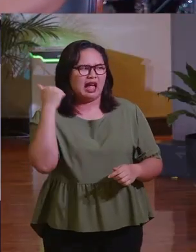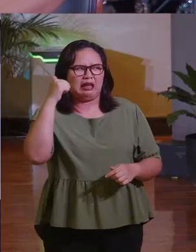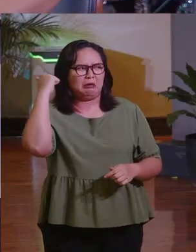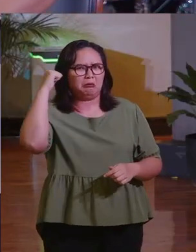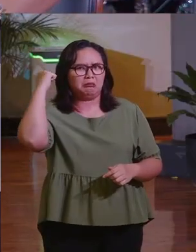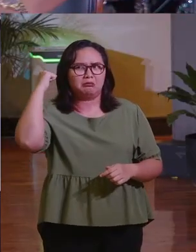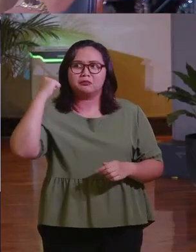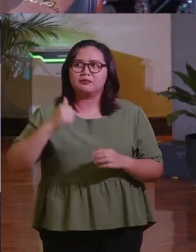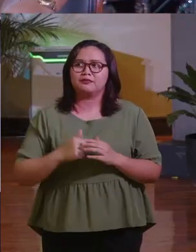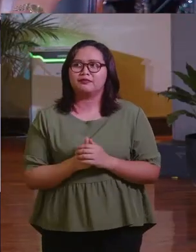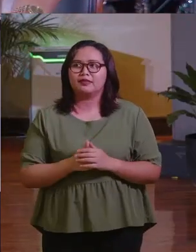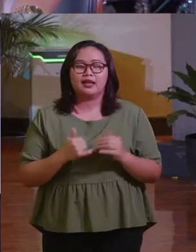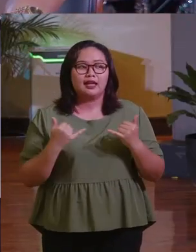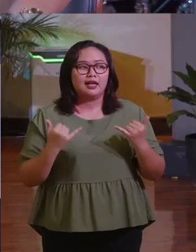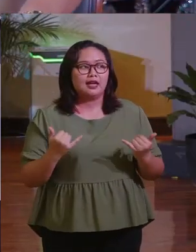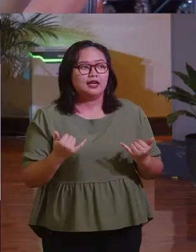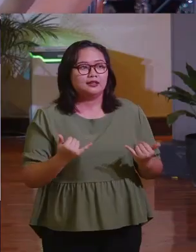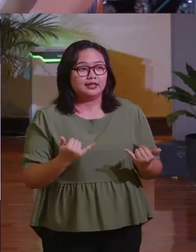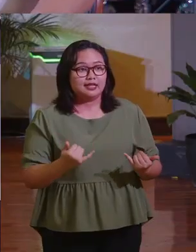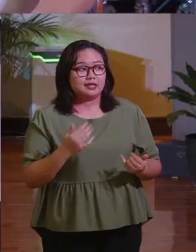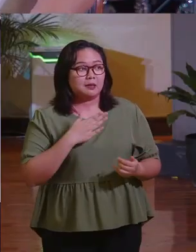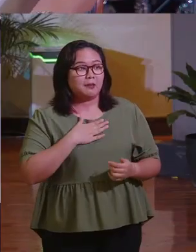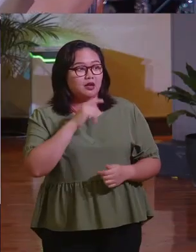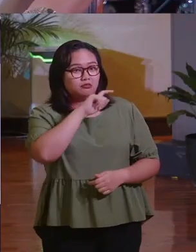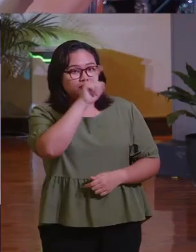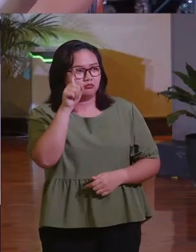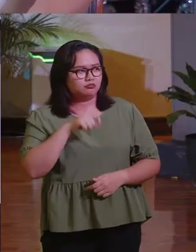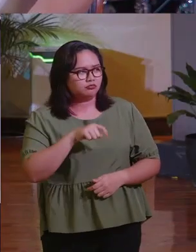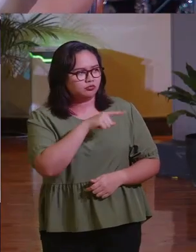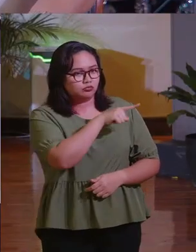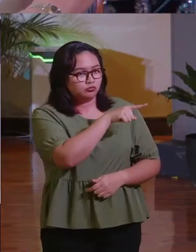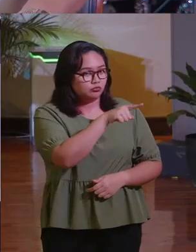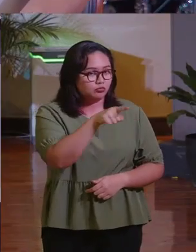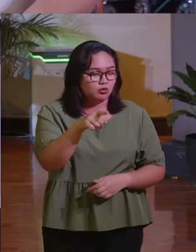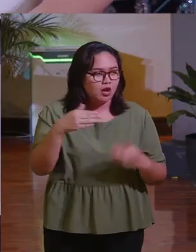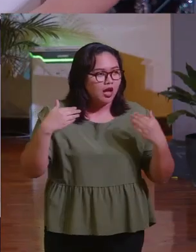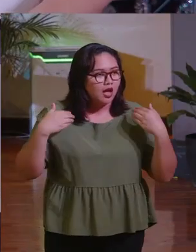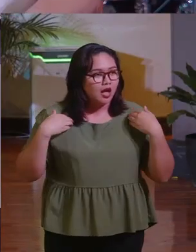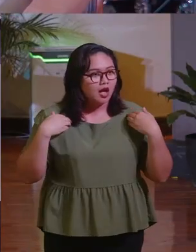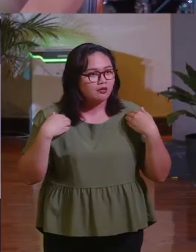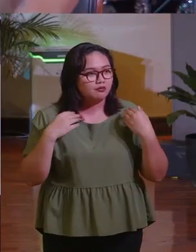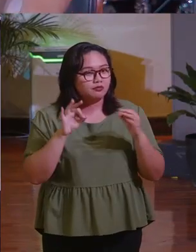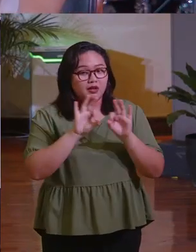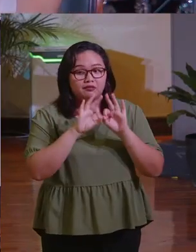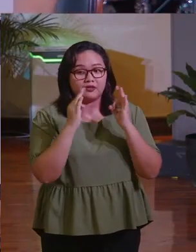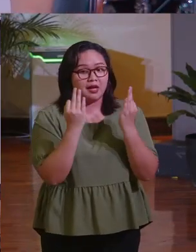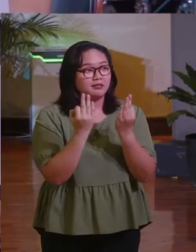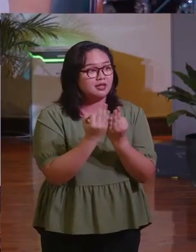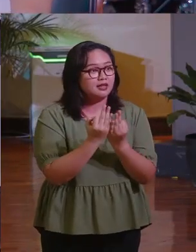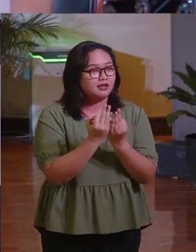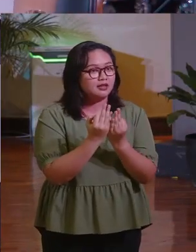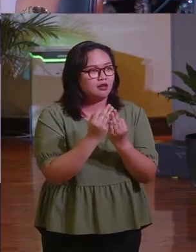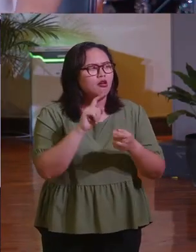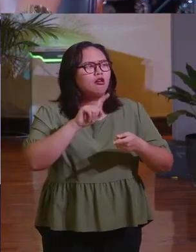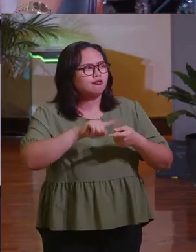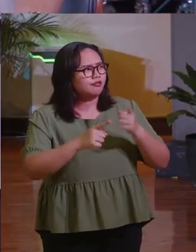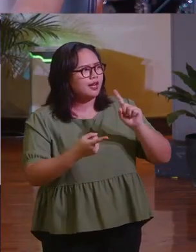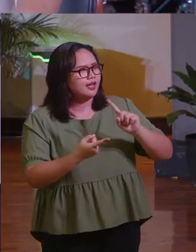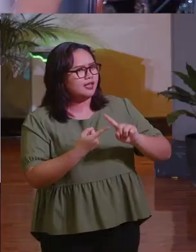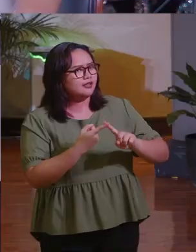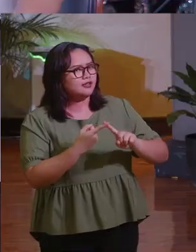Ngayon, ito ang tanong ko sa inyo. Meron ba kayong kamag-anak o